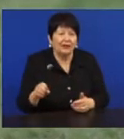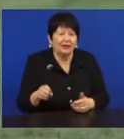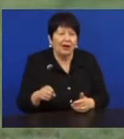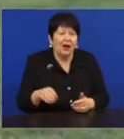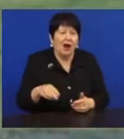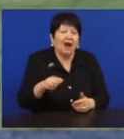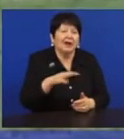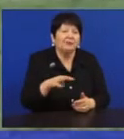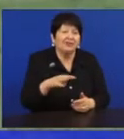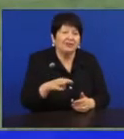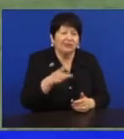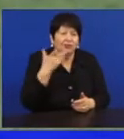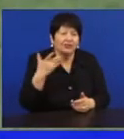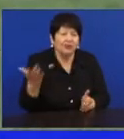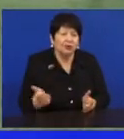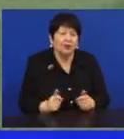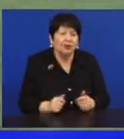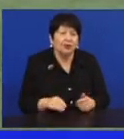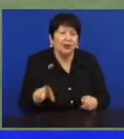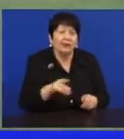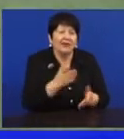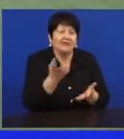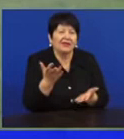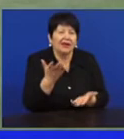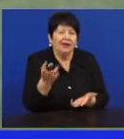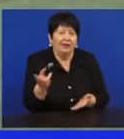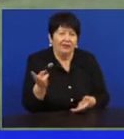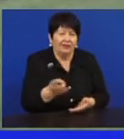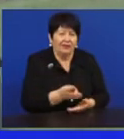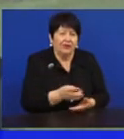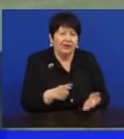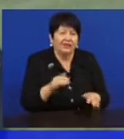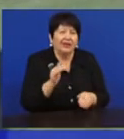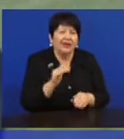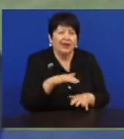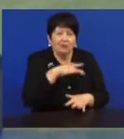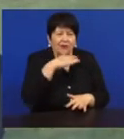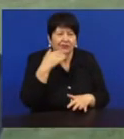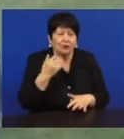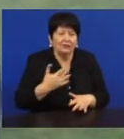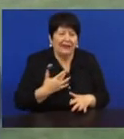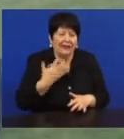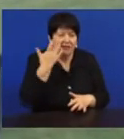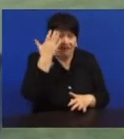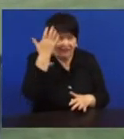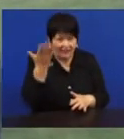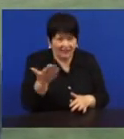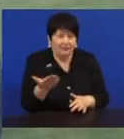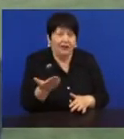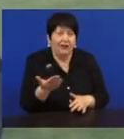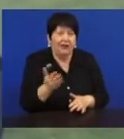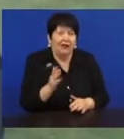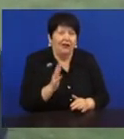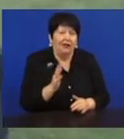în managementul deșeurilor, mai este nevoie și de foarte multă inițiativă,